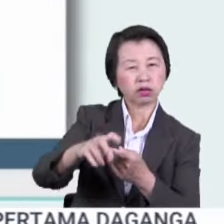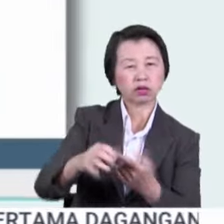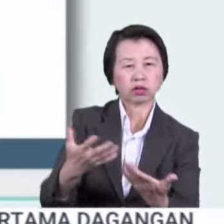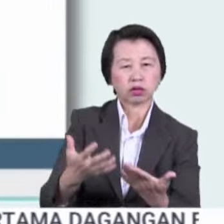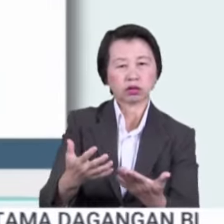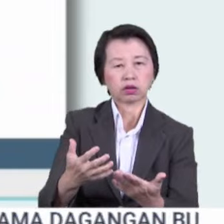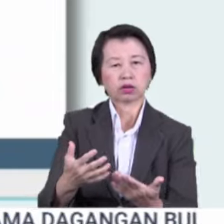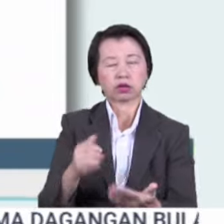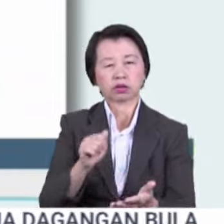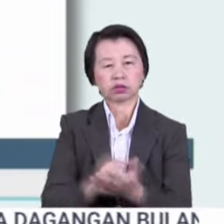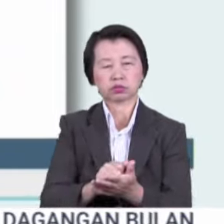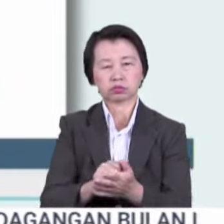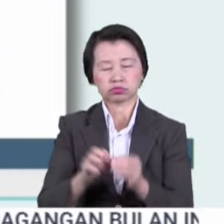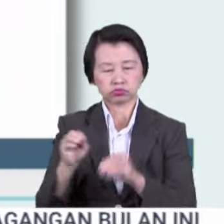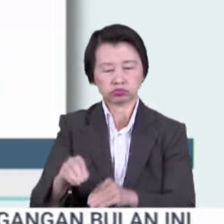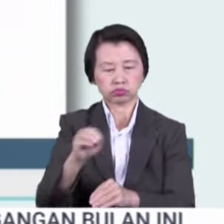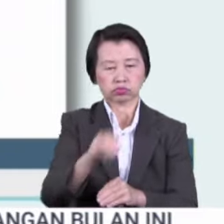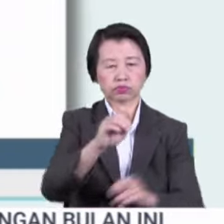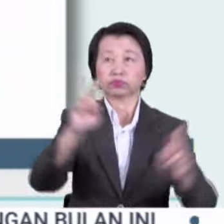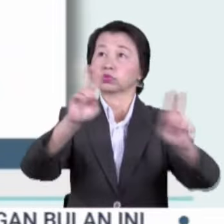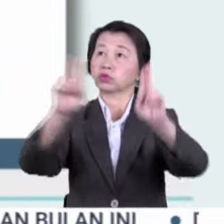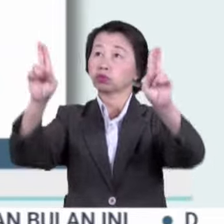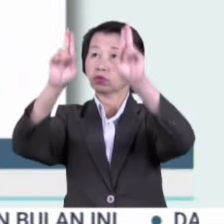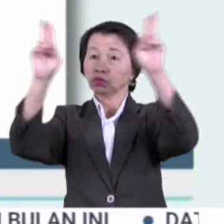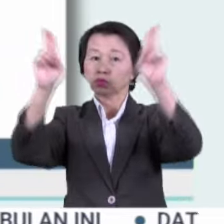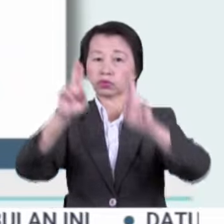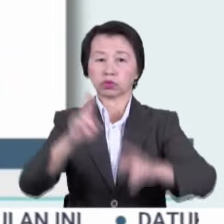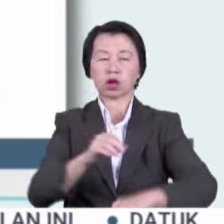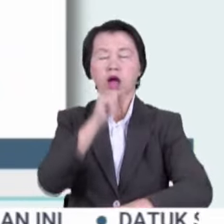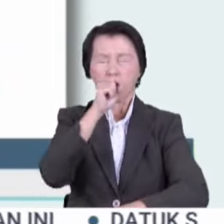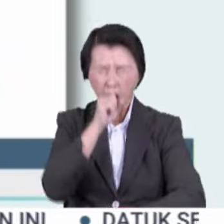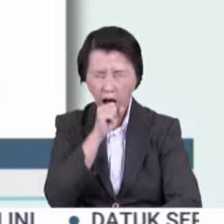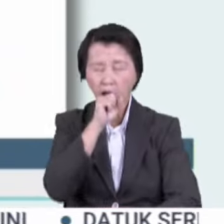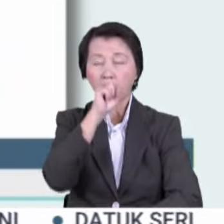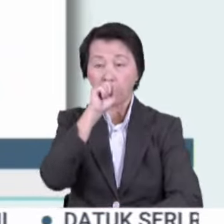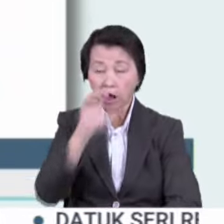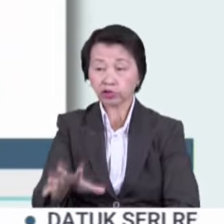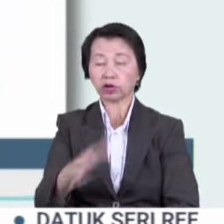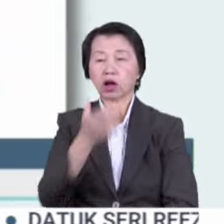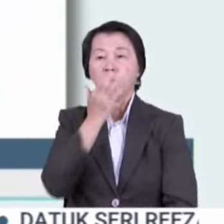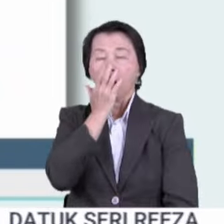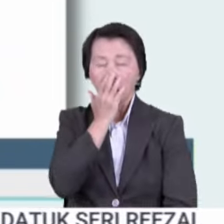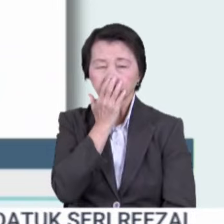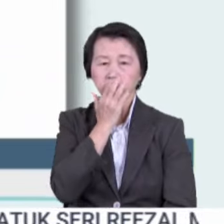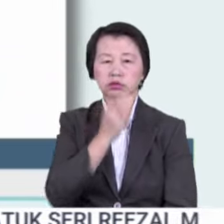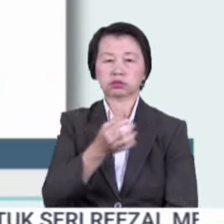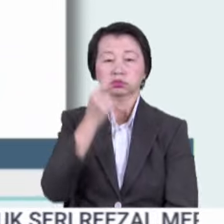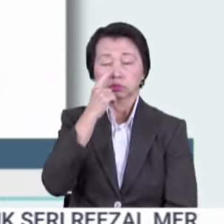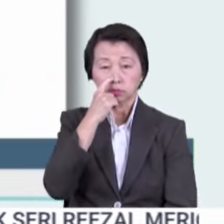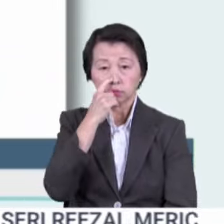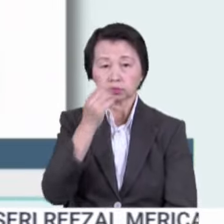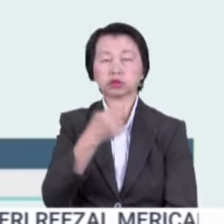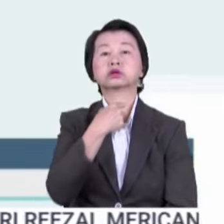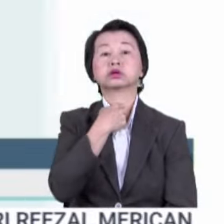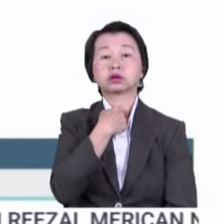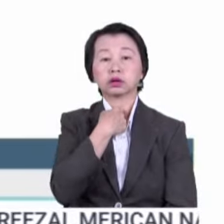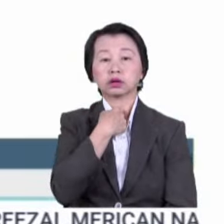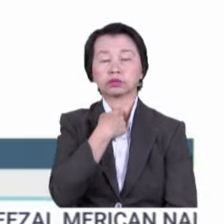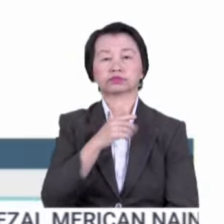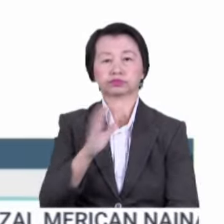kuman disebarkan melalui udara semasa sakit bersin atau batuk dan menyakiti mulut hidung serta tekak